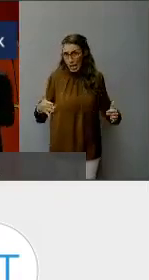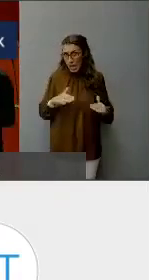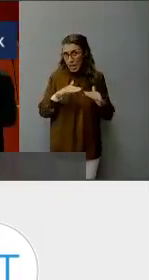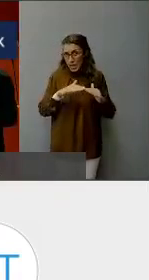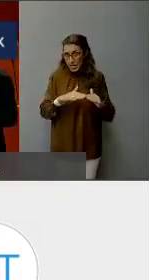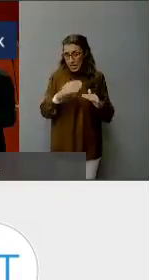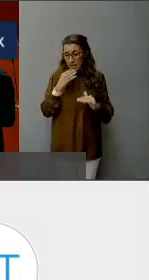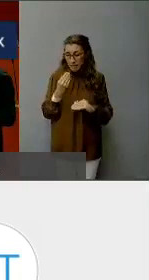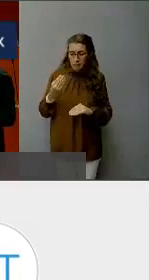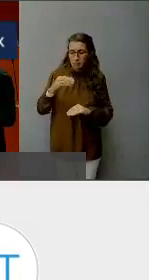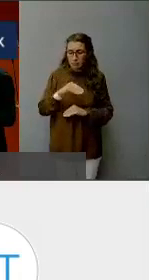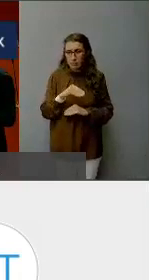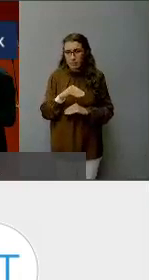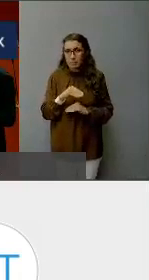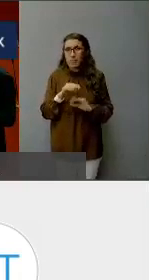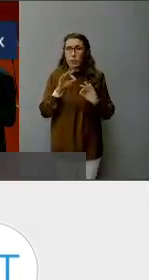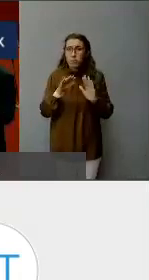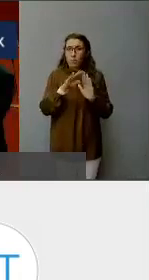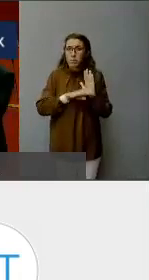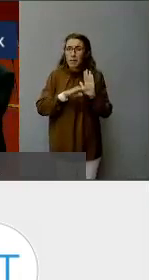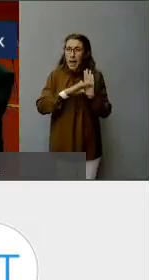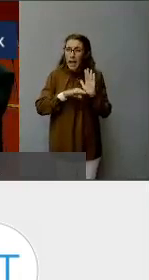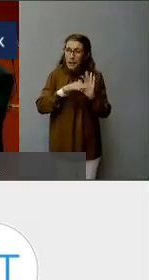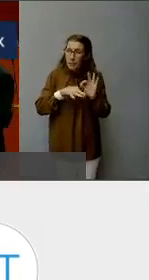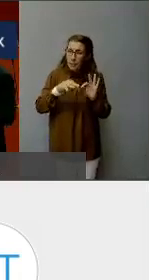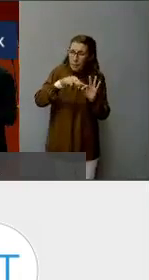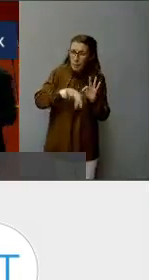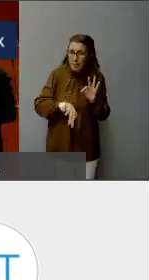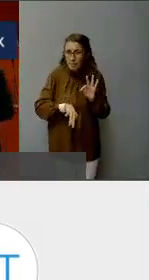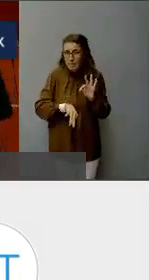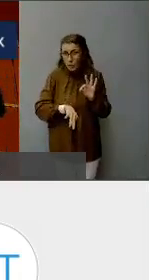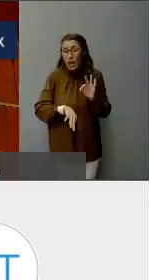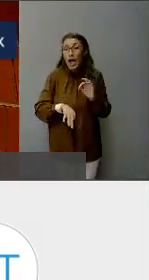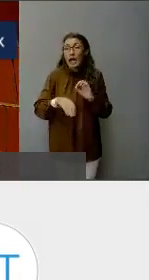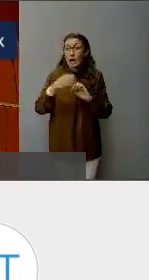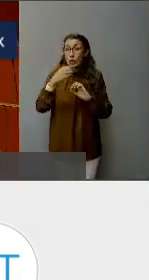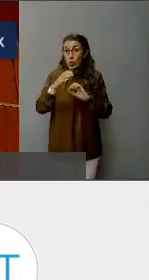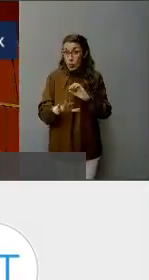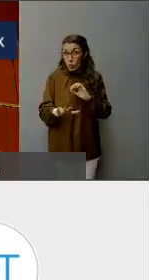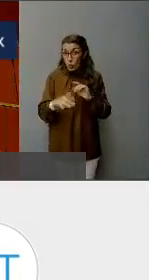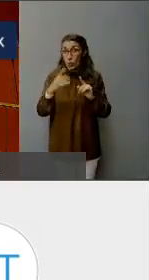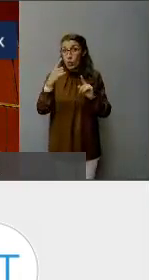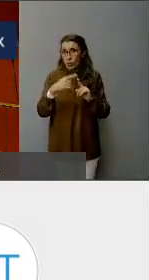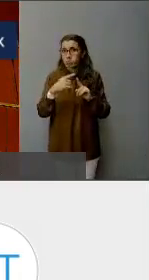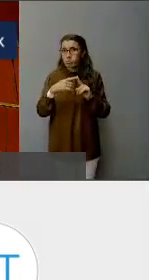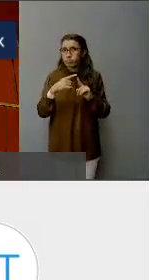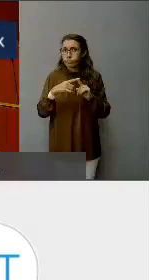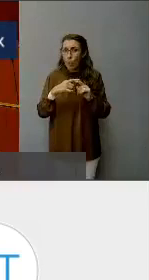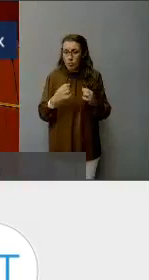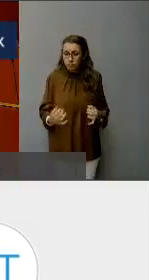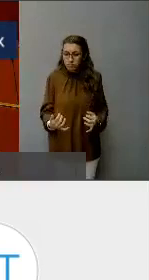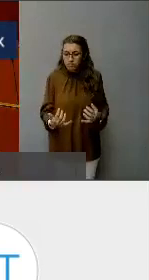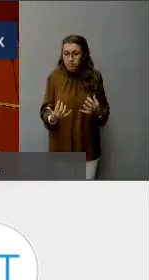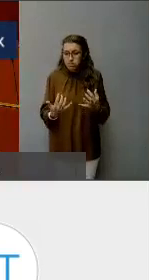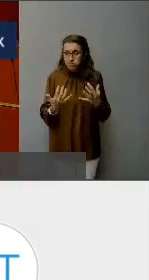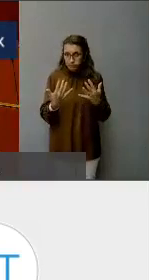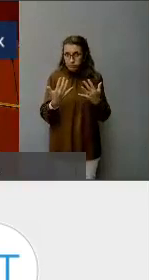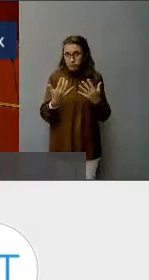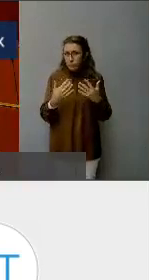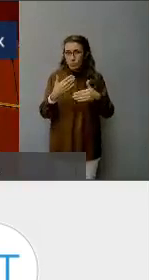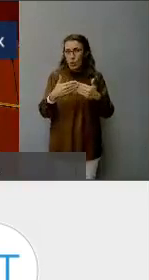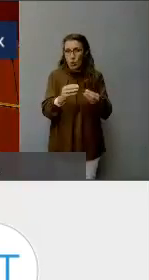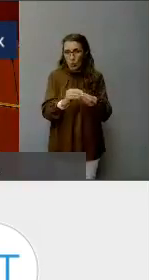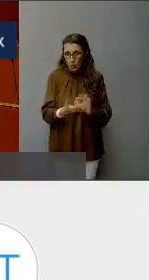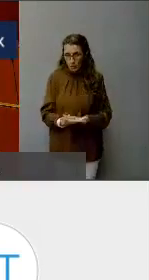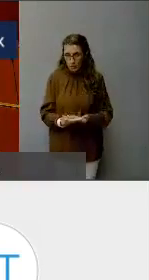particolareggiato delle culture e della redditività delle stesse perché anche qui come dire sono molto siamo molto scettici sul fatto che davvero